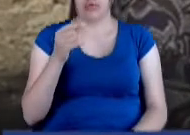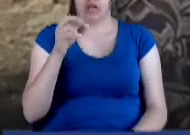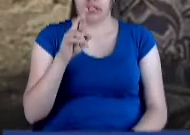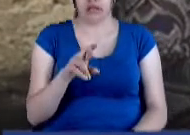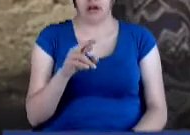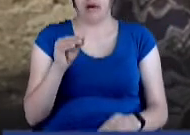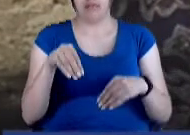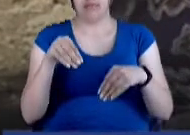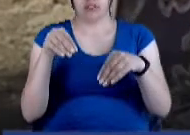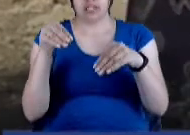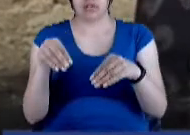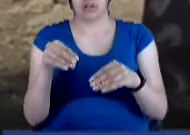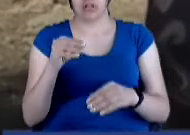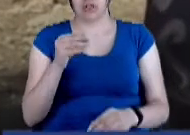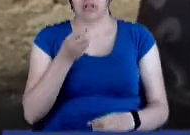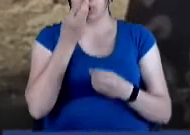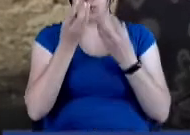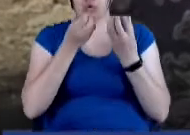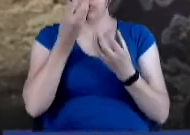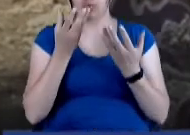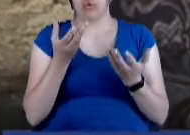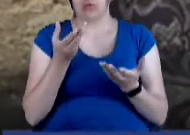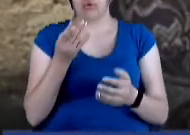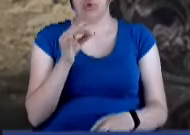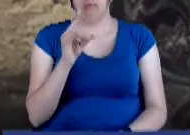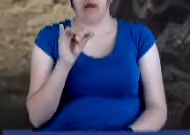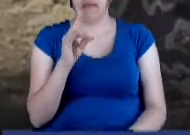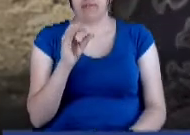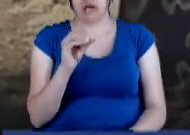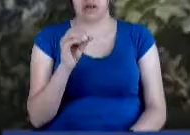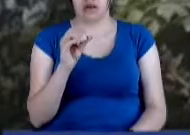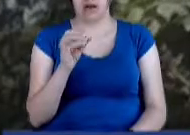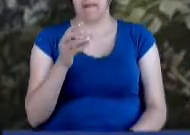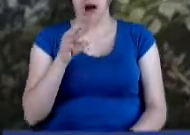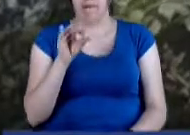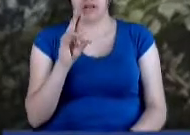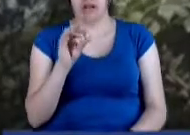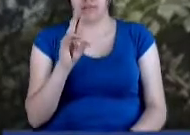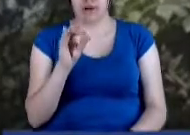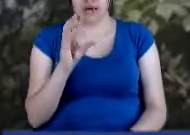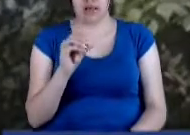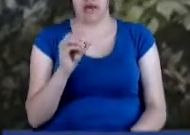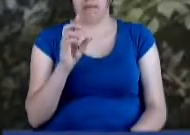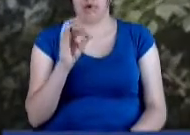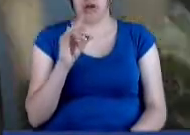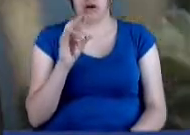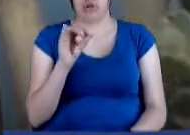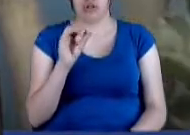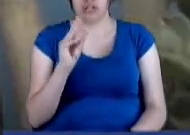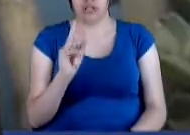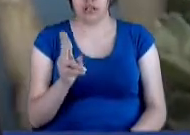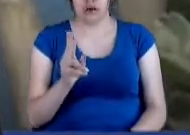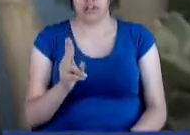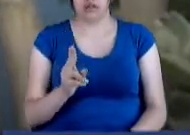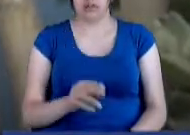висаджені тюльпанові дерев'я, мамонтові дерев'я, боярышник, два вида,